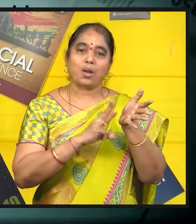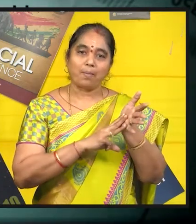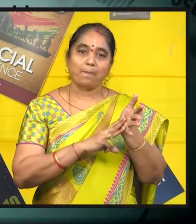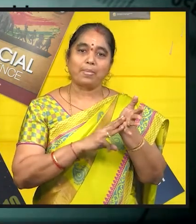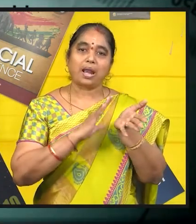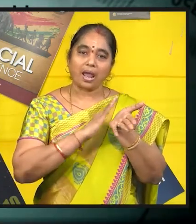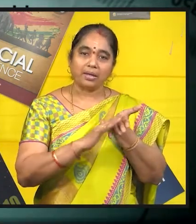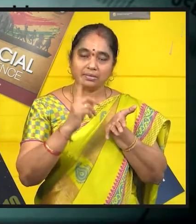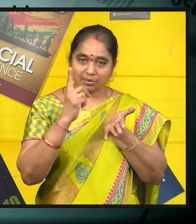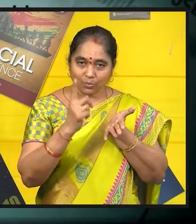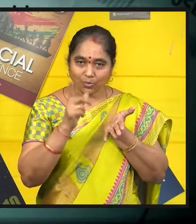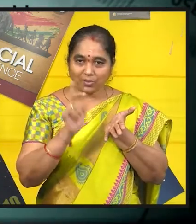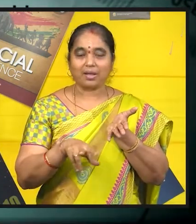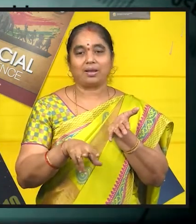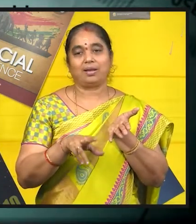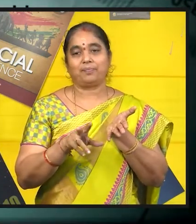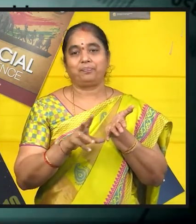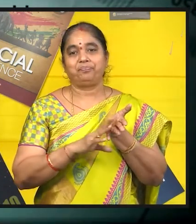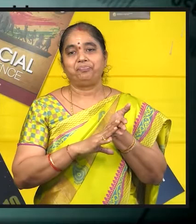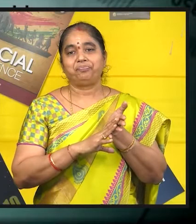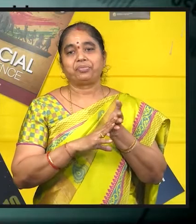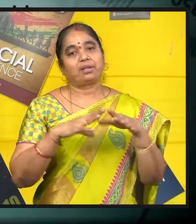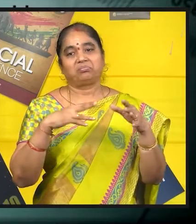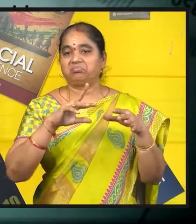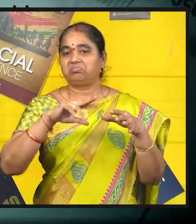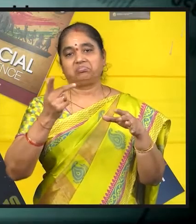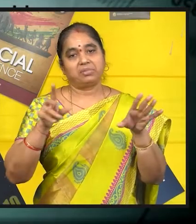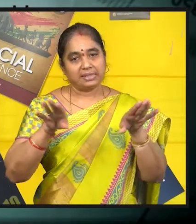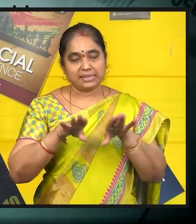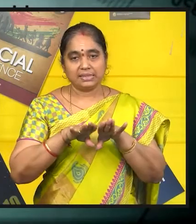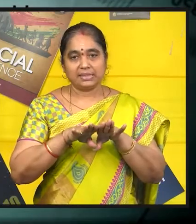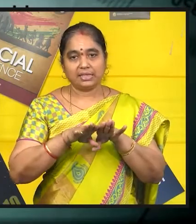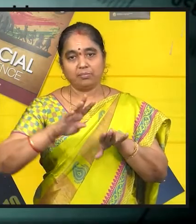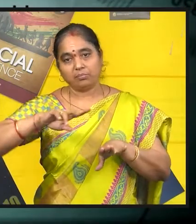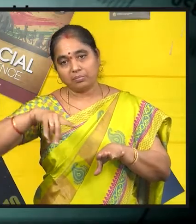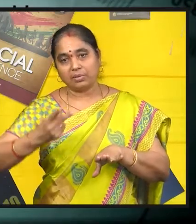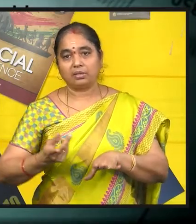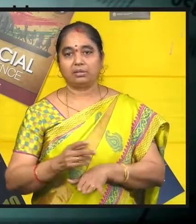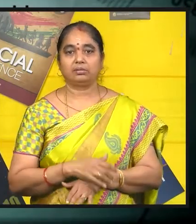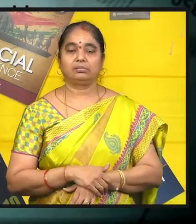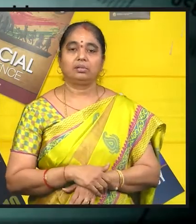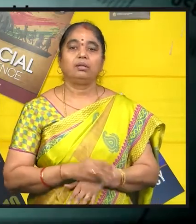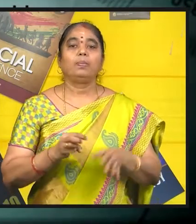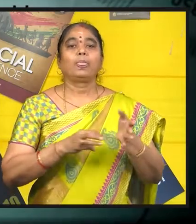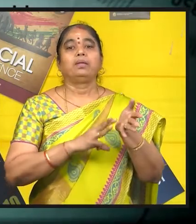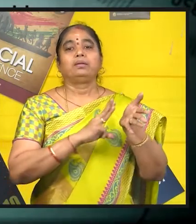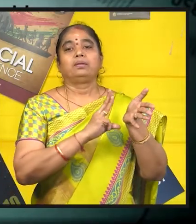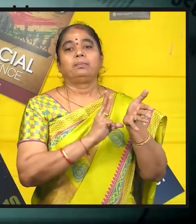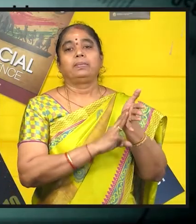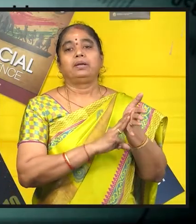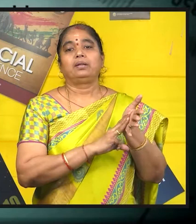அதனால் நமக்கு பிரச்சனையே இல்லை. இந்த அணு எண்ணை பொறுத்து வைக்கும் பொழுது அவைகள் மாறுவது இல்லை. அதற்கடுத்தது பார்த்தோம்னு சொன்னால்,